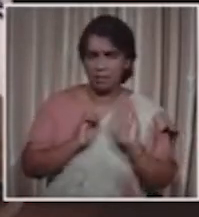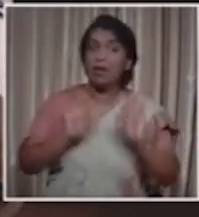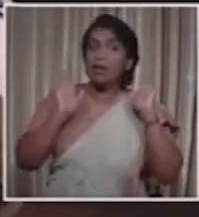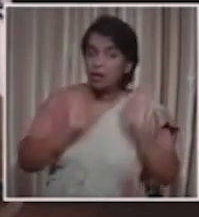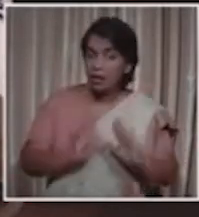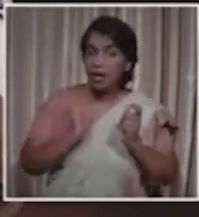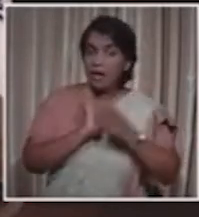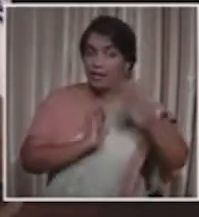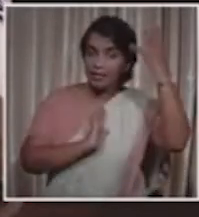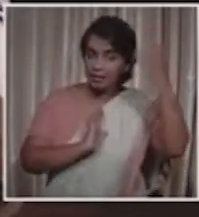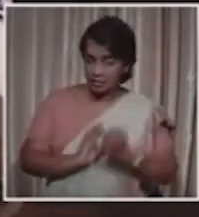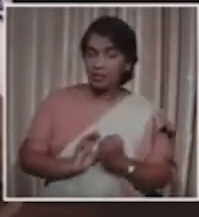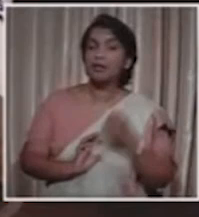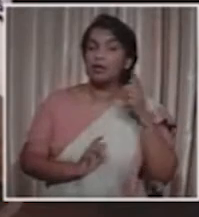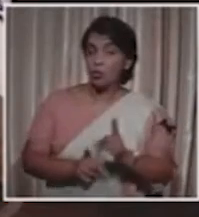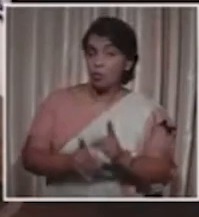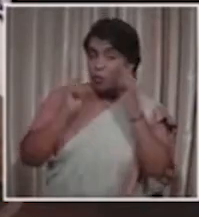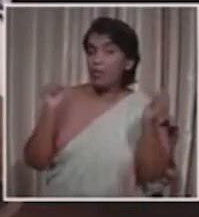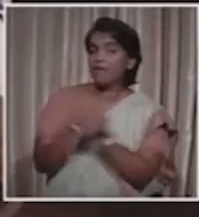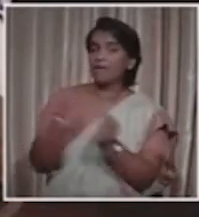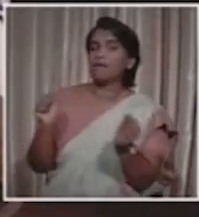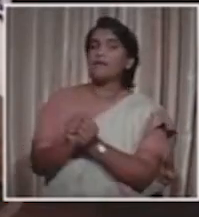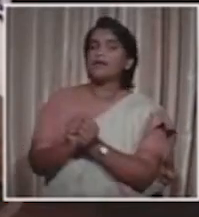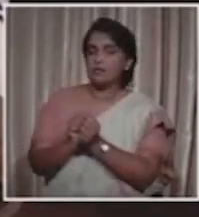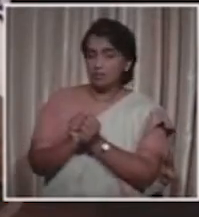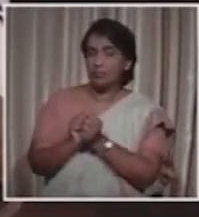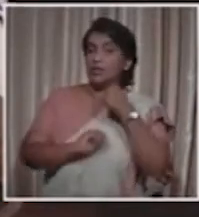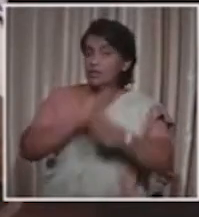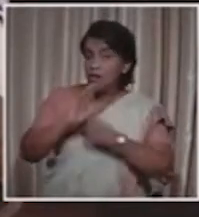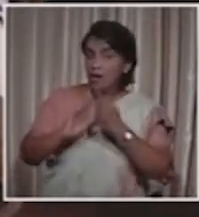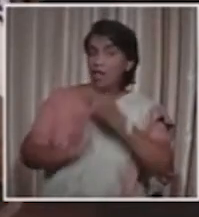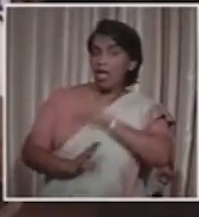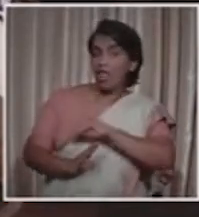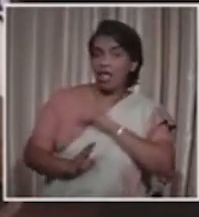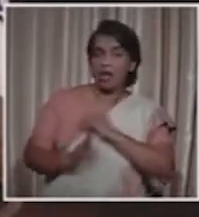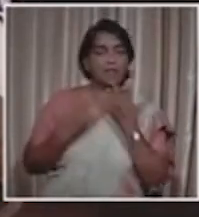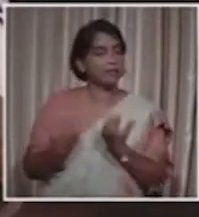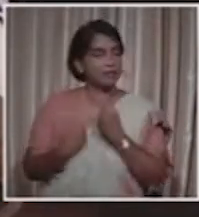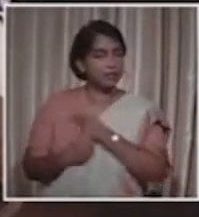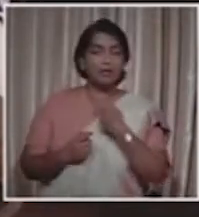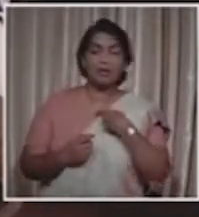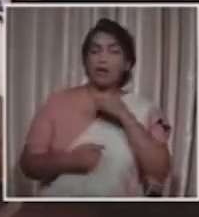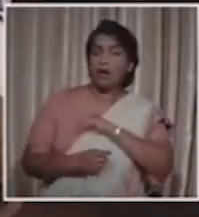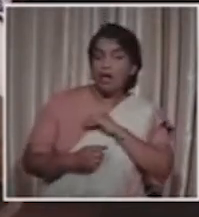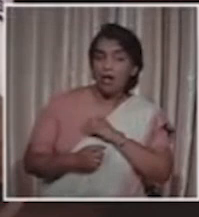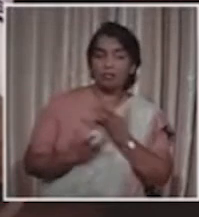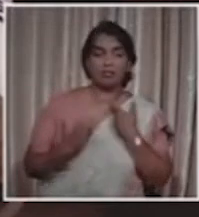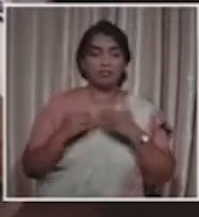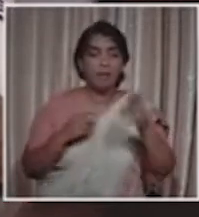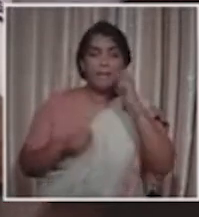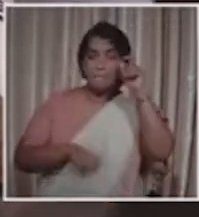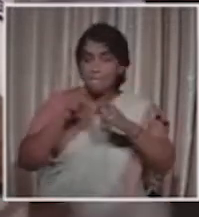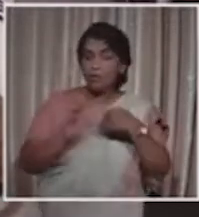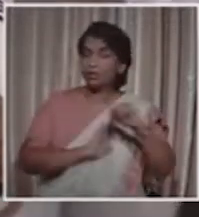ණය අරගෙන ඒවා යොදවන්න ඕන රටට ප්‍රතිලාභ ලැබෙන ආදායම ලැබෙන